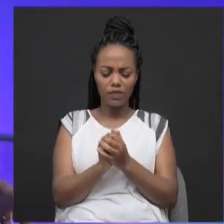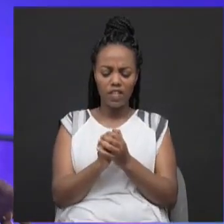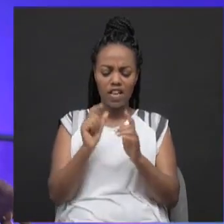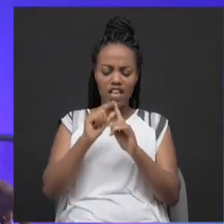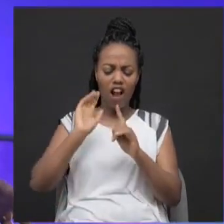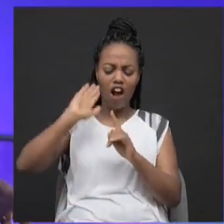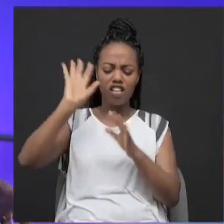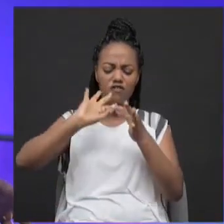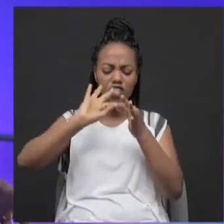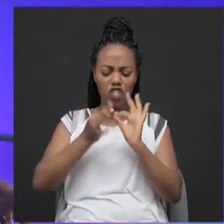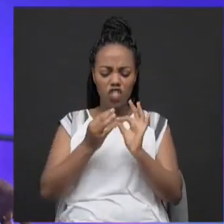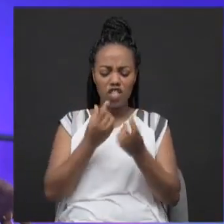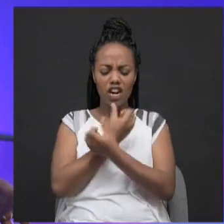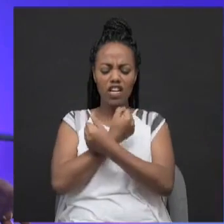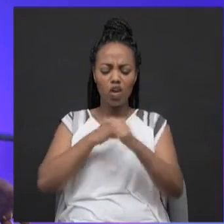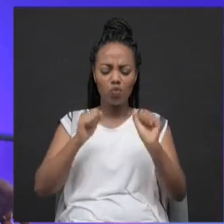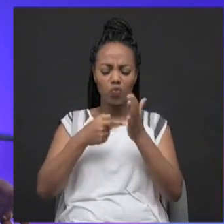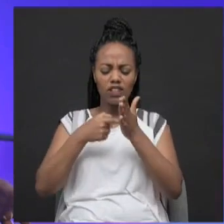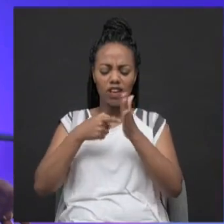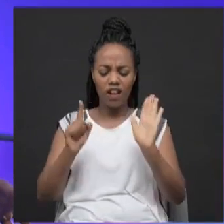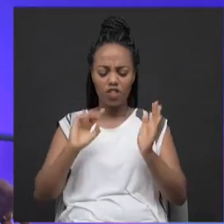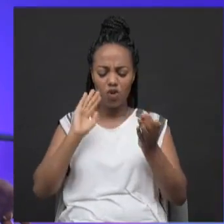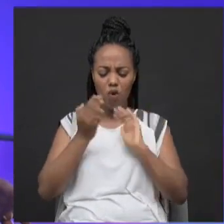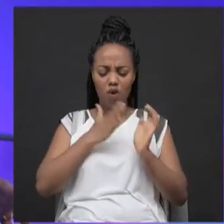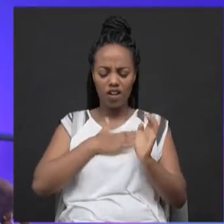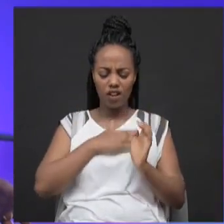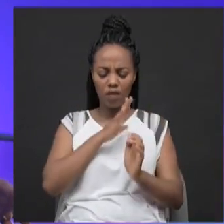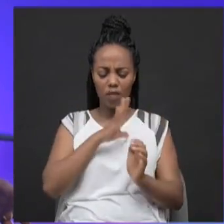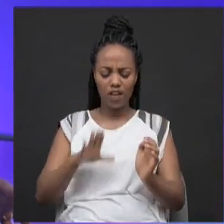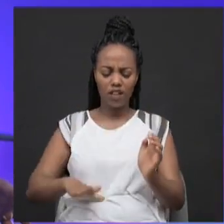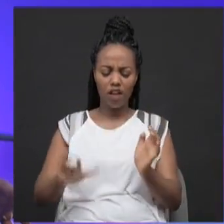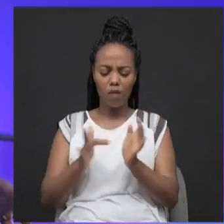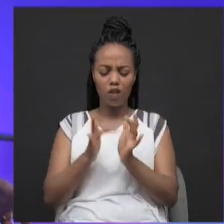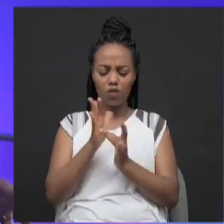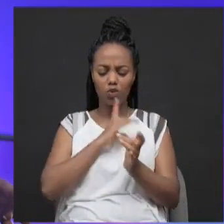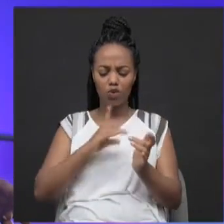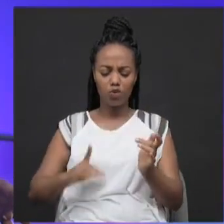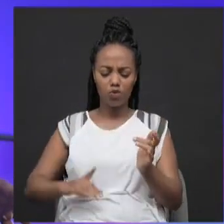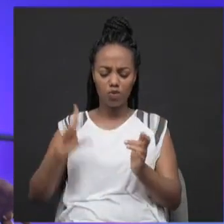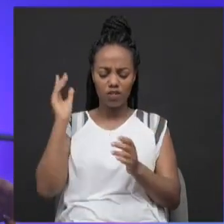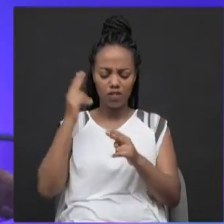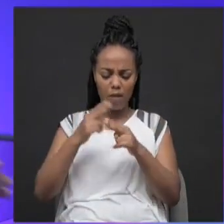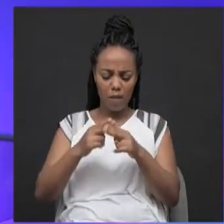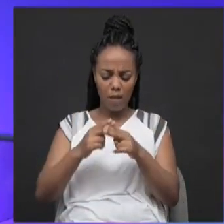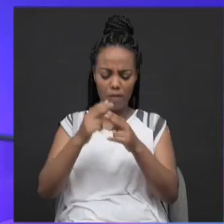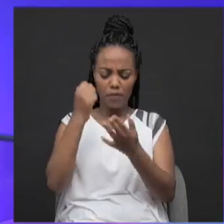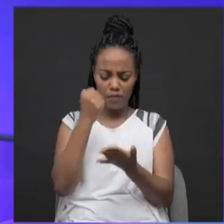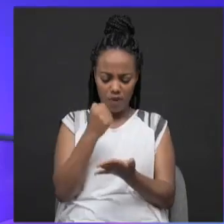የቃሉ ፍቺ ረድኤቱ ይገለጥልን በጌታ በኢየሱስ ክርስቶስ ስም